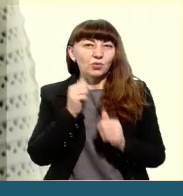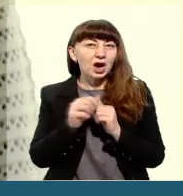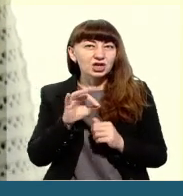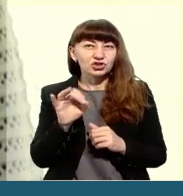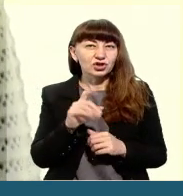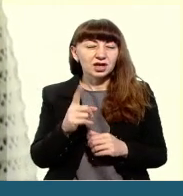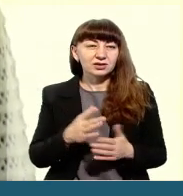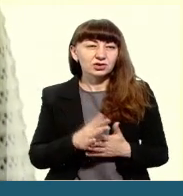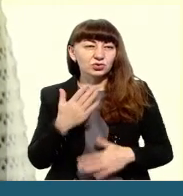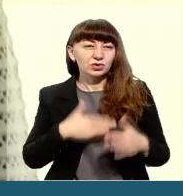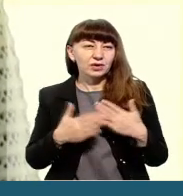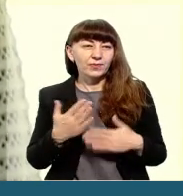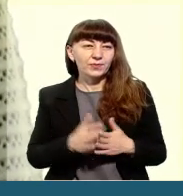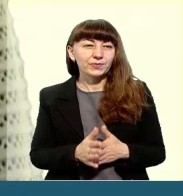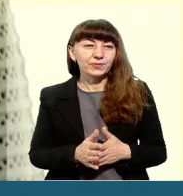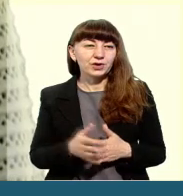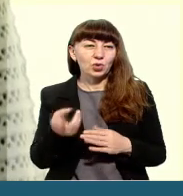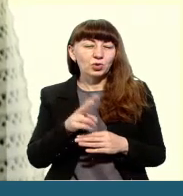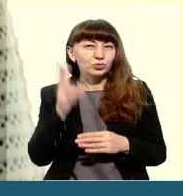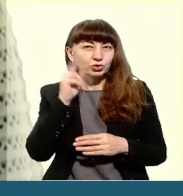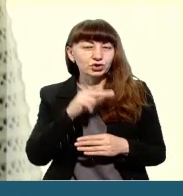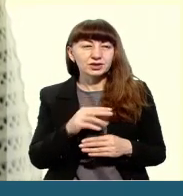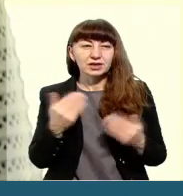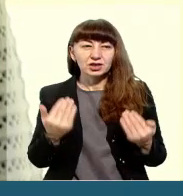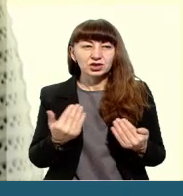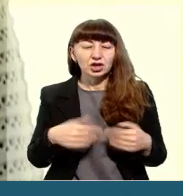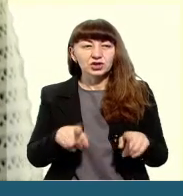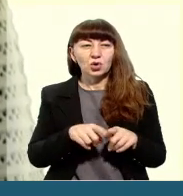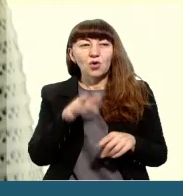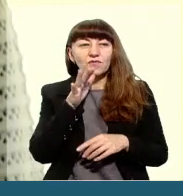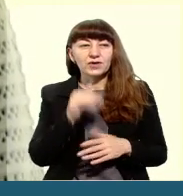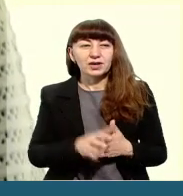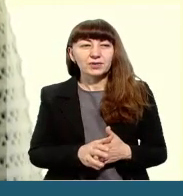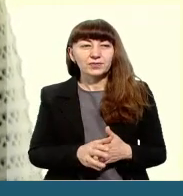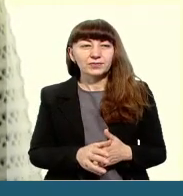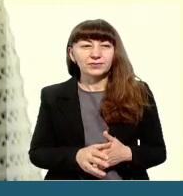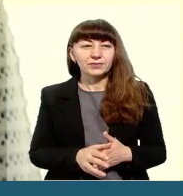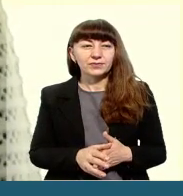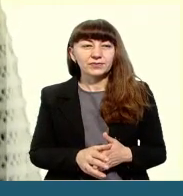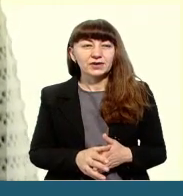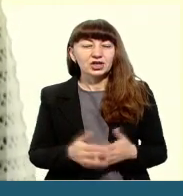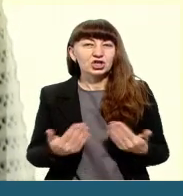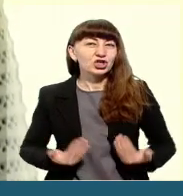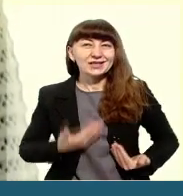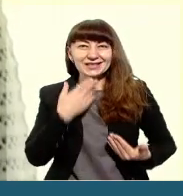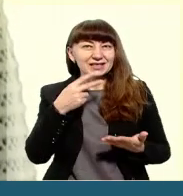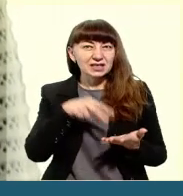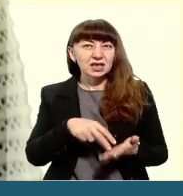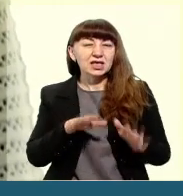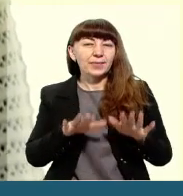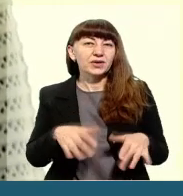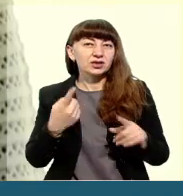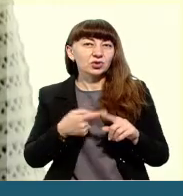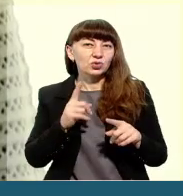их, и с удовольствием приходить и учиться. Потому что сейчас такое время, прогресс идет вперед, жизнь не стоит на месте, поэтому